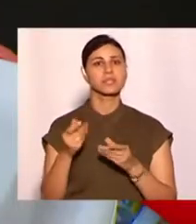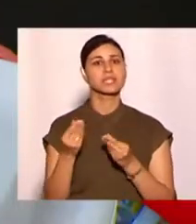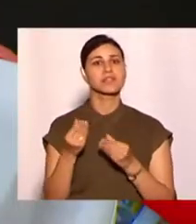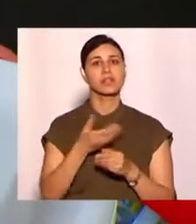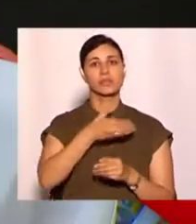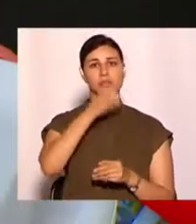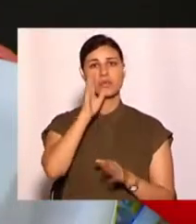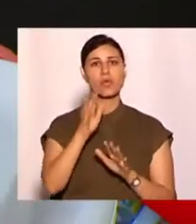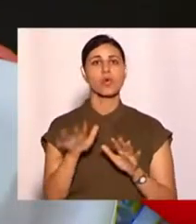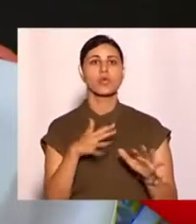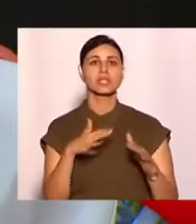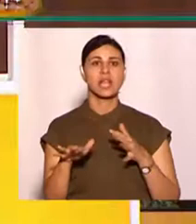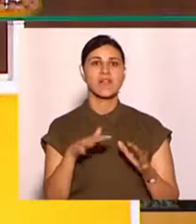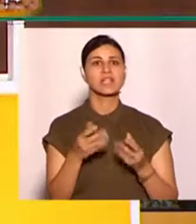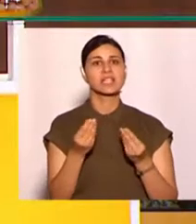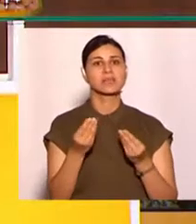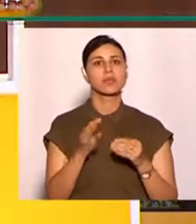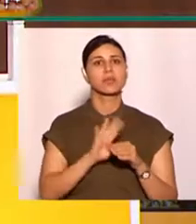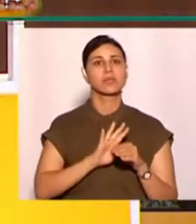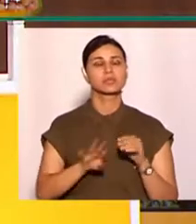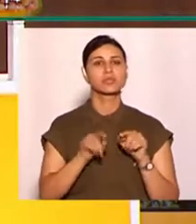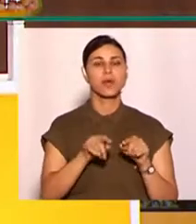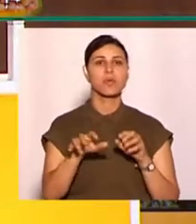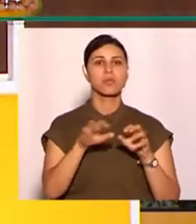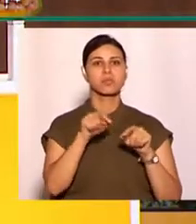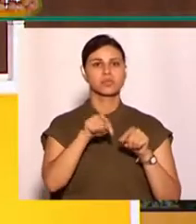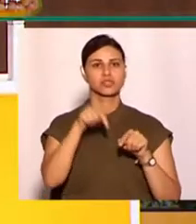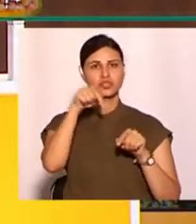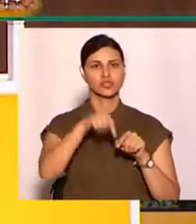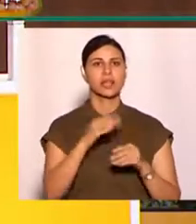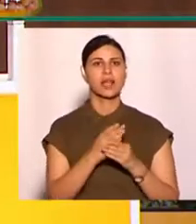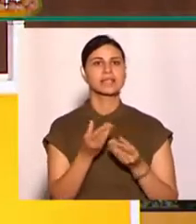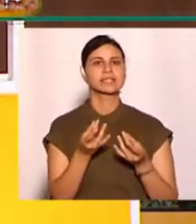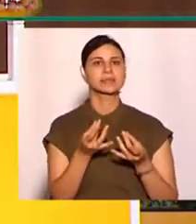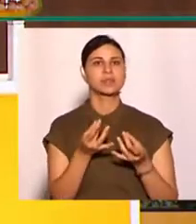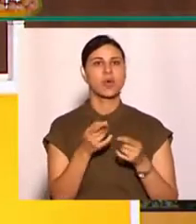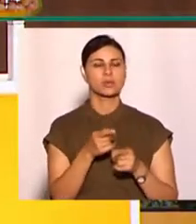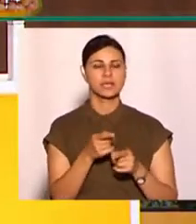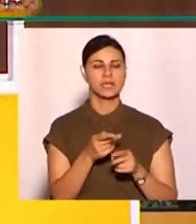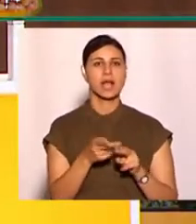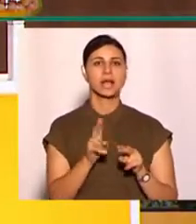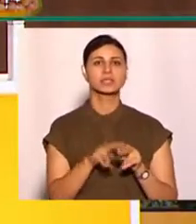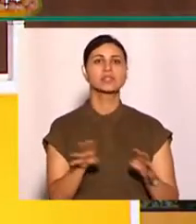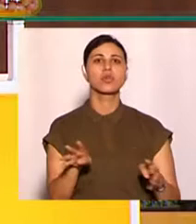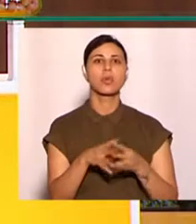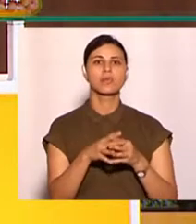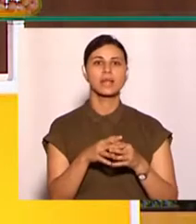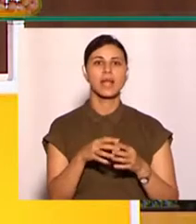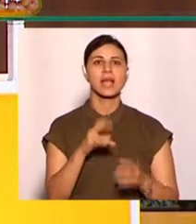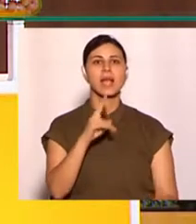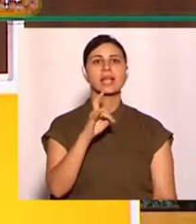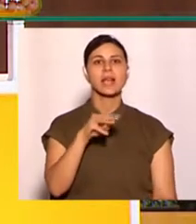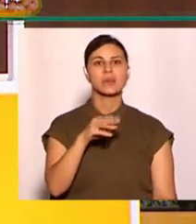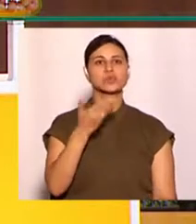რჩება მხოლოდ ხევადი ნაწილი და რბილობი მოცილებულია. სმუზების შემთხვევაში რბილობის რჩება და ასეთი კომბინაცია, მაგალითად კრემსუპების სახით,